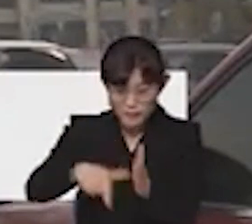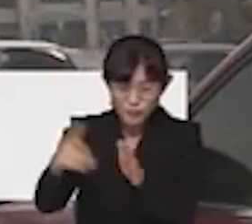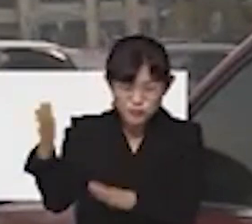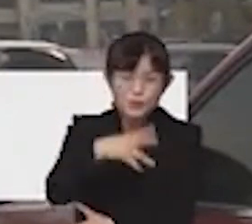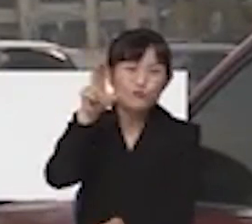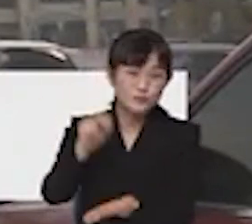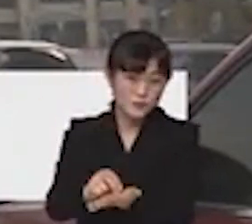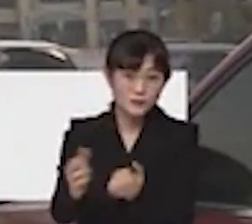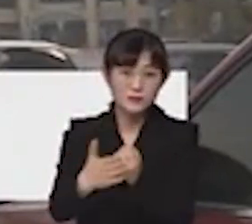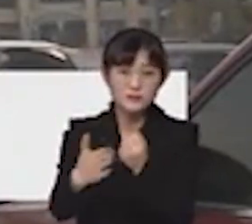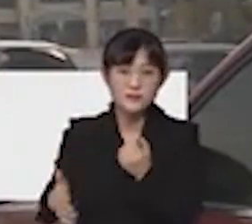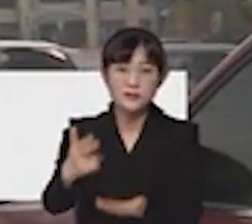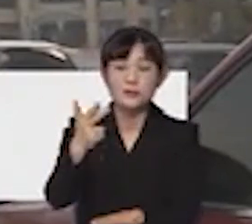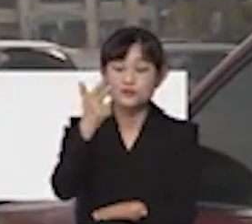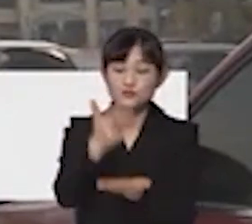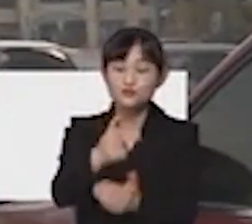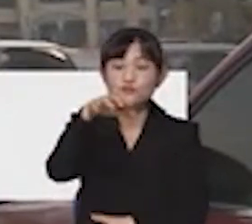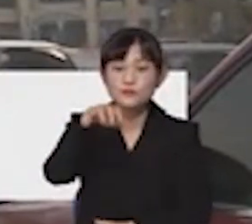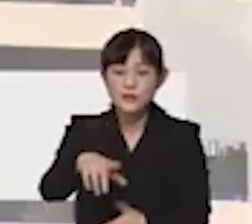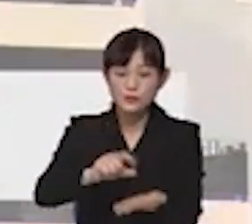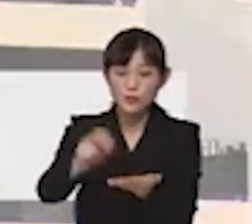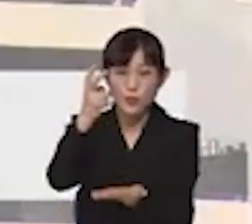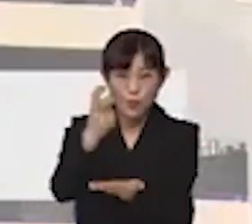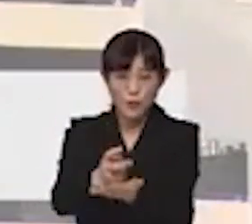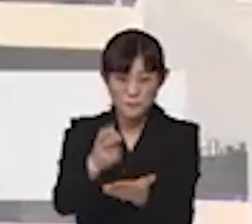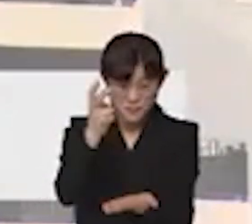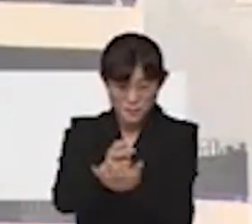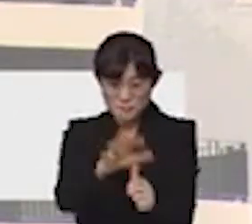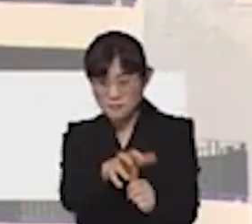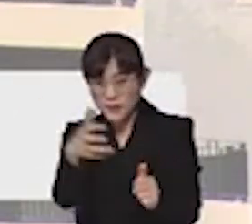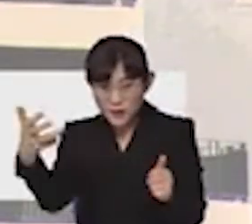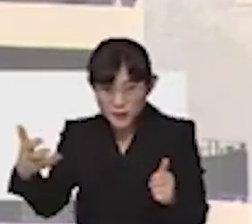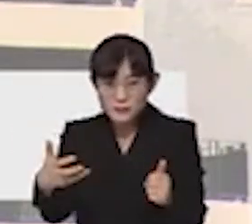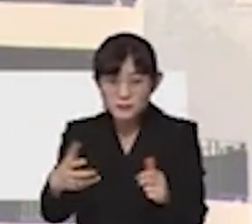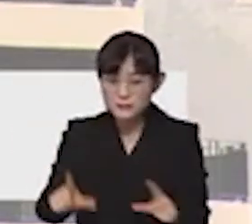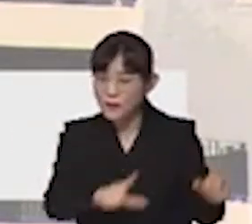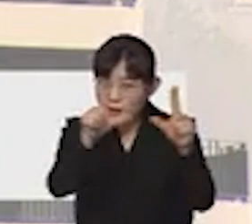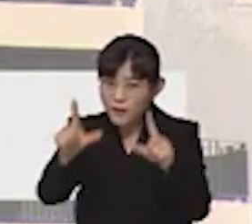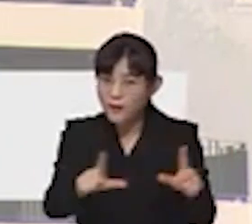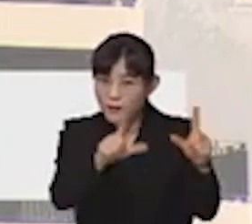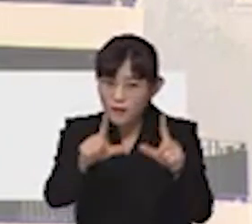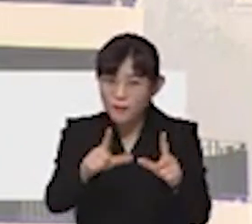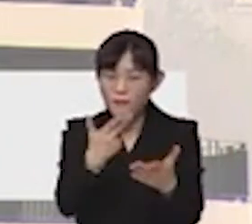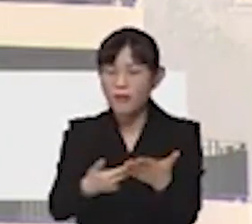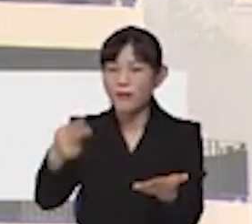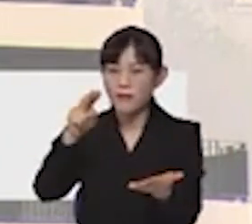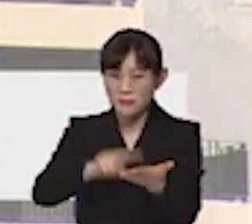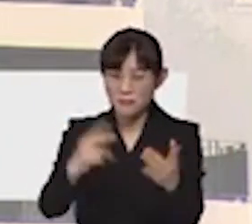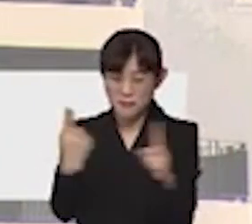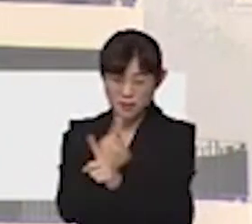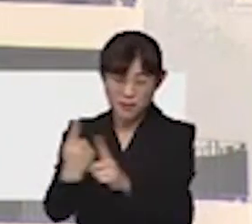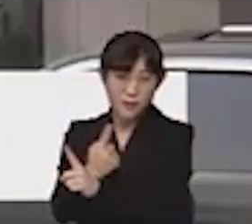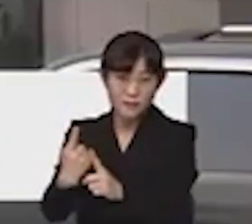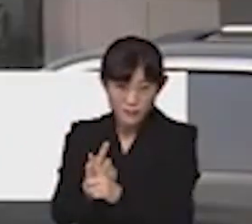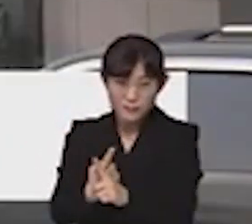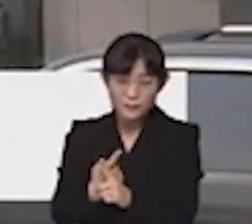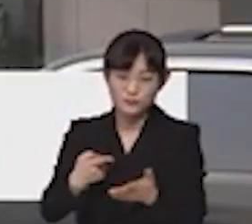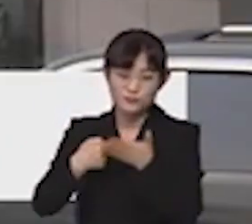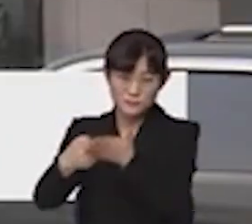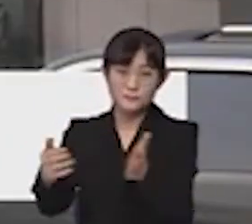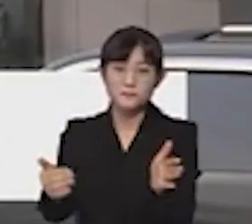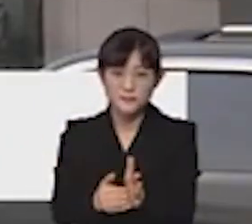문제가 있었던 만큼 시가 주차장 조례를 완화해 생활형 숙박시설을 실거주가 가능한 오피스텔로 전환해야